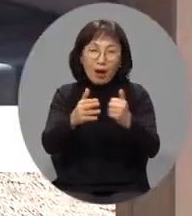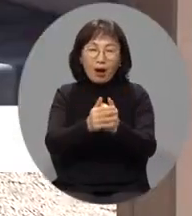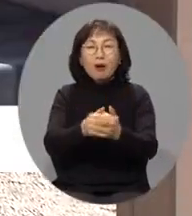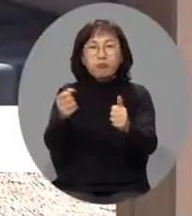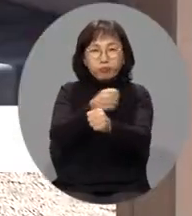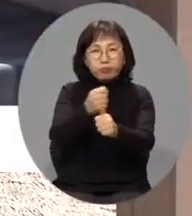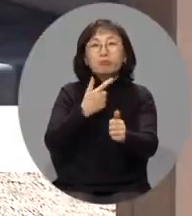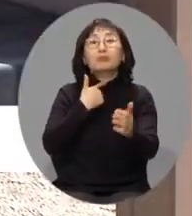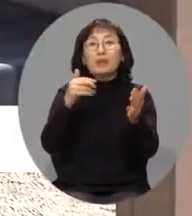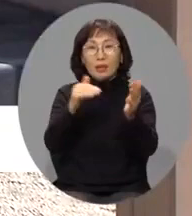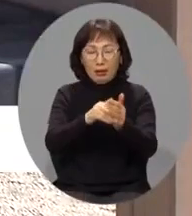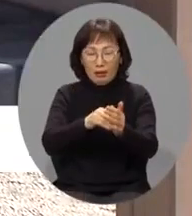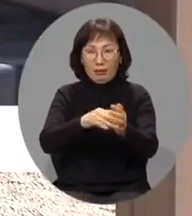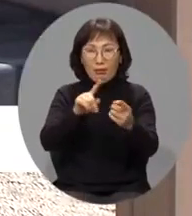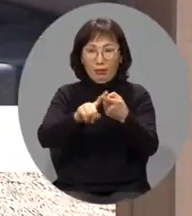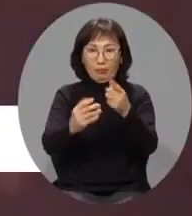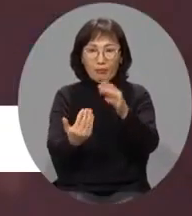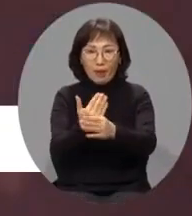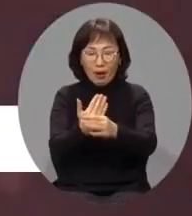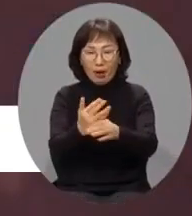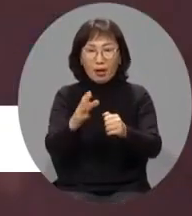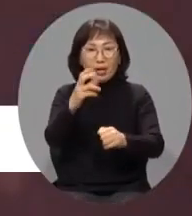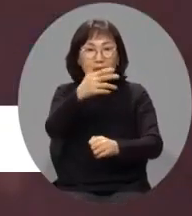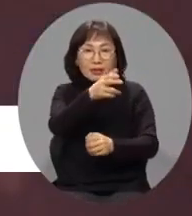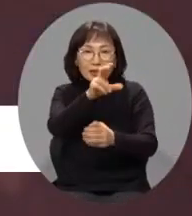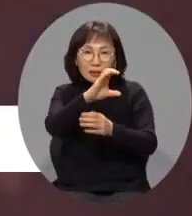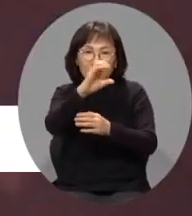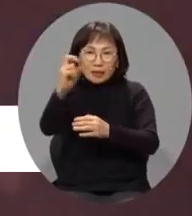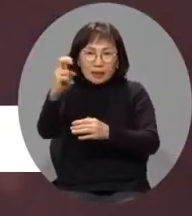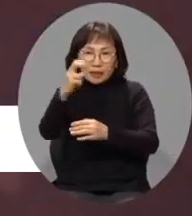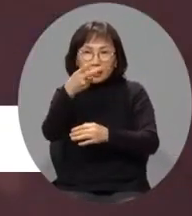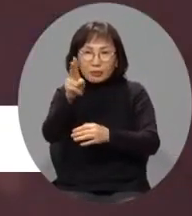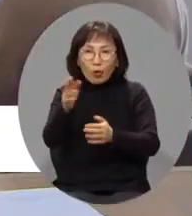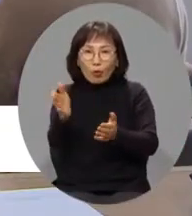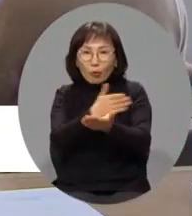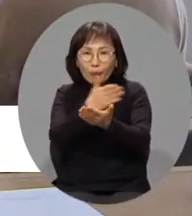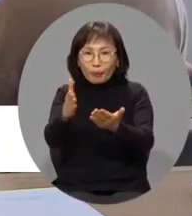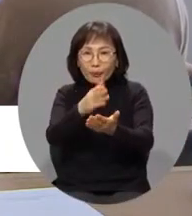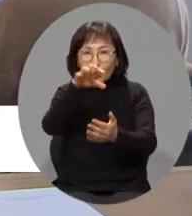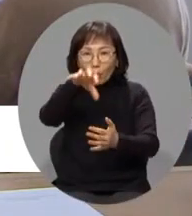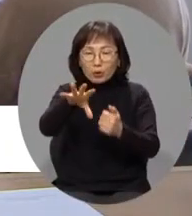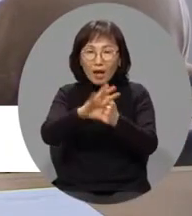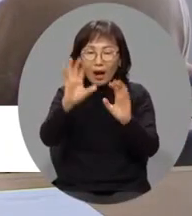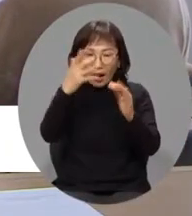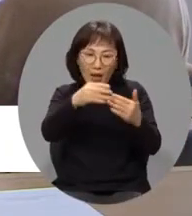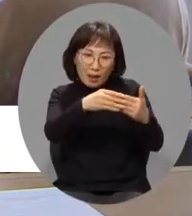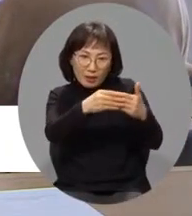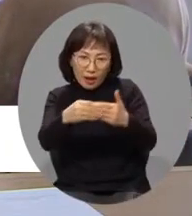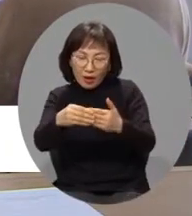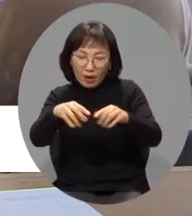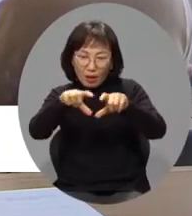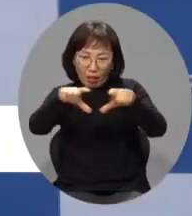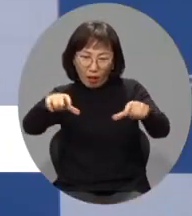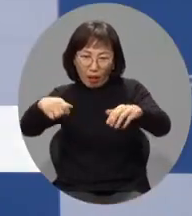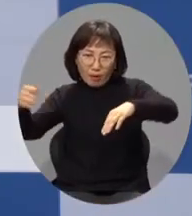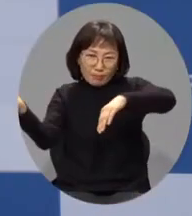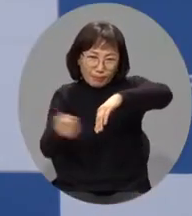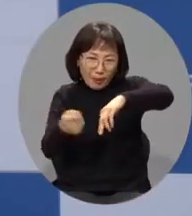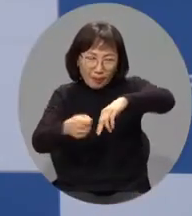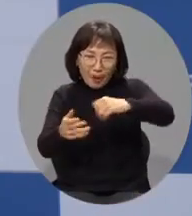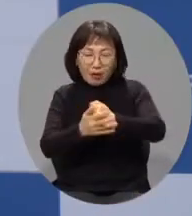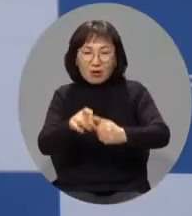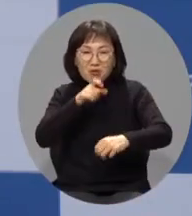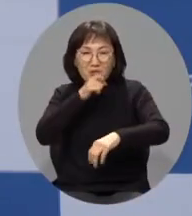제기됐습니다 시시 티비가 없는 사각지대로 아이들을 데려가 축도 나 자루 때리거나 성적이 안